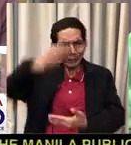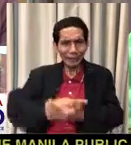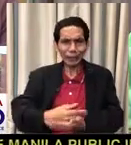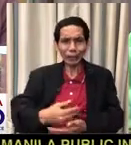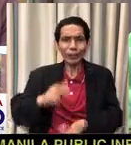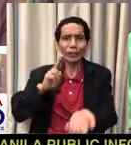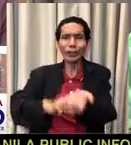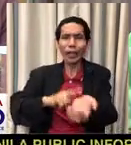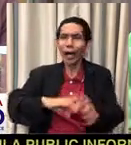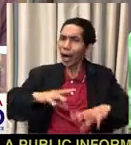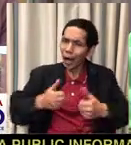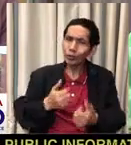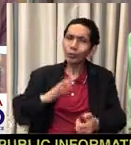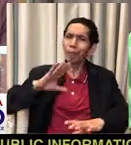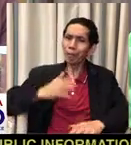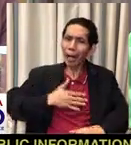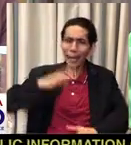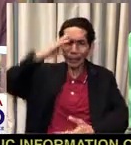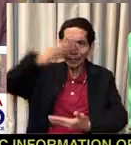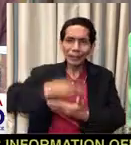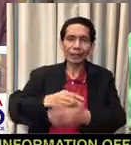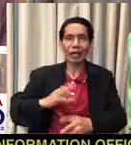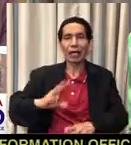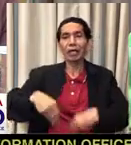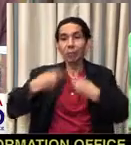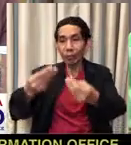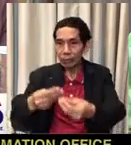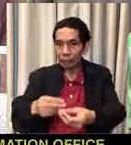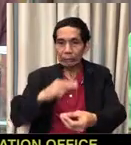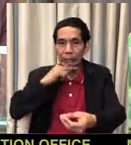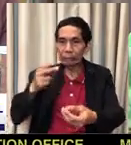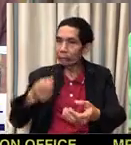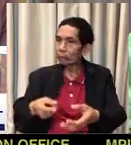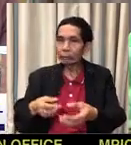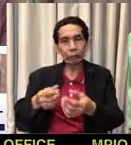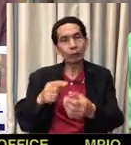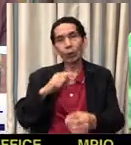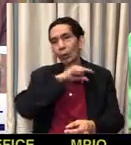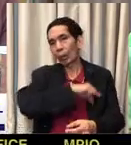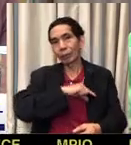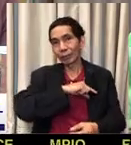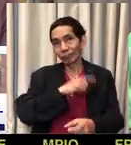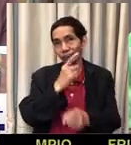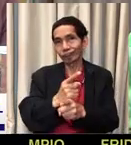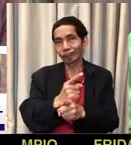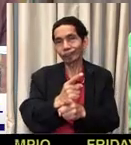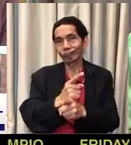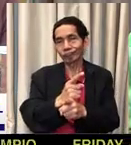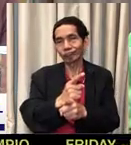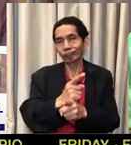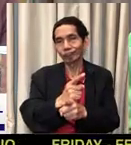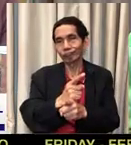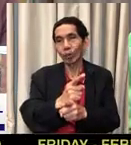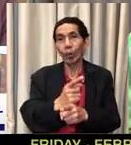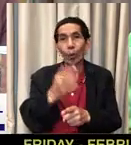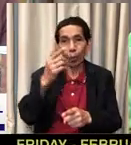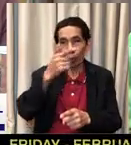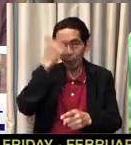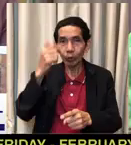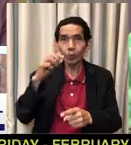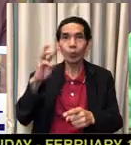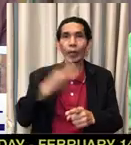kong nurse? Ha? Oh, ayun, ibibigay, kahit hindi qualified. Tama, mali? Tama. Kasi we